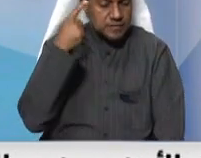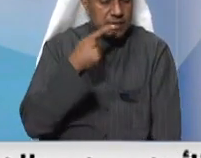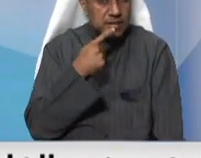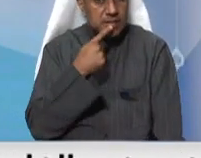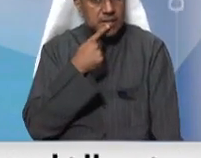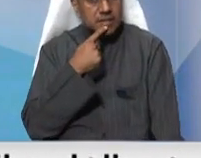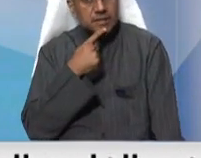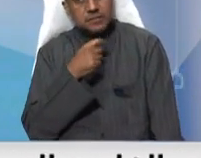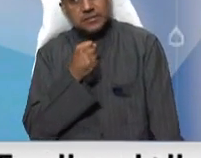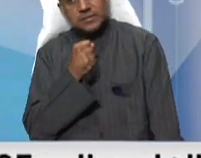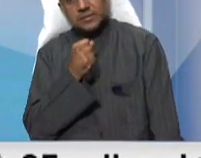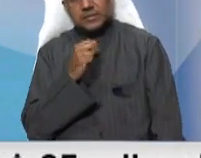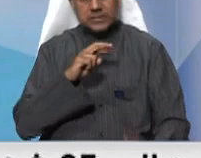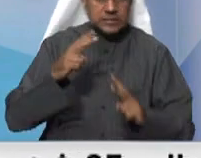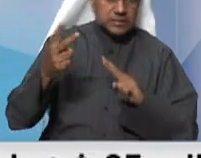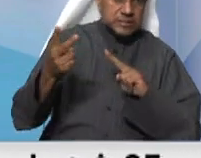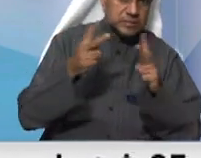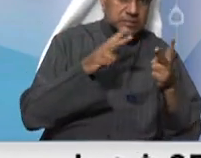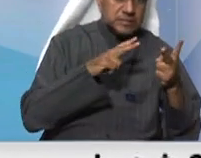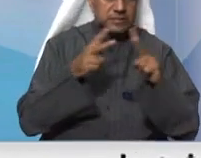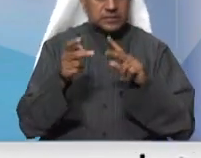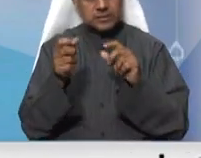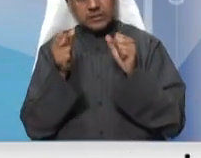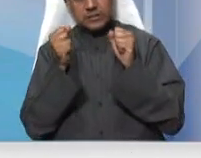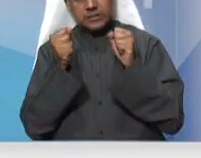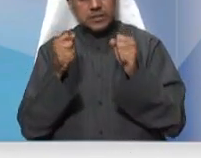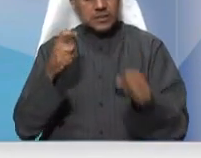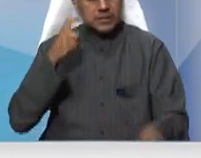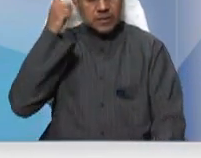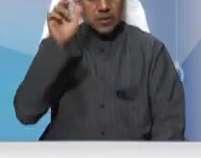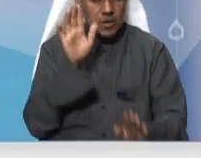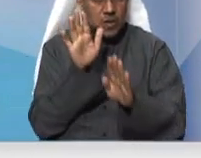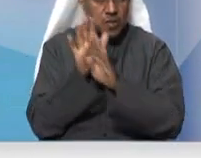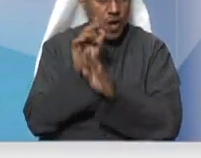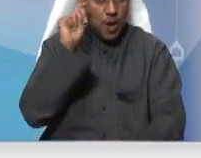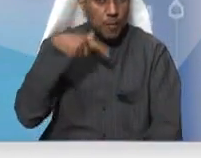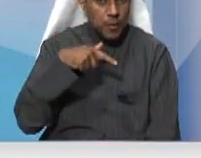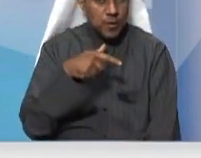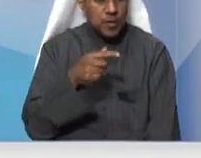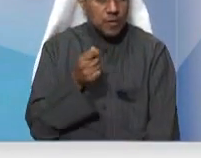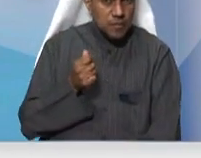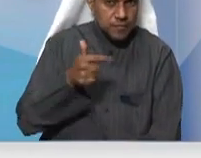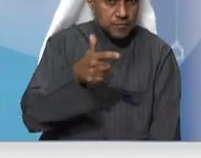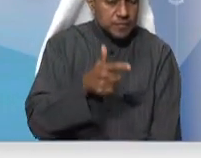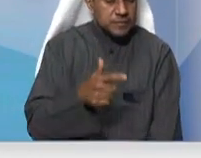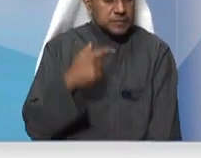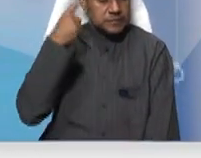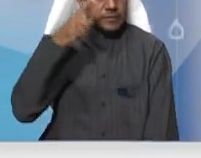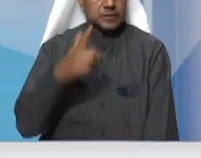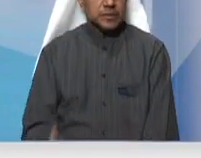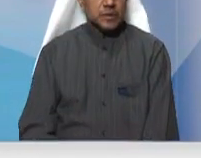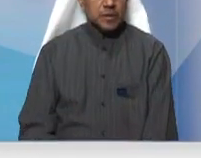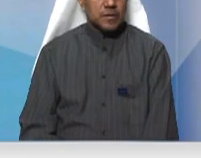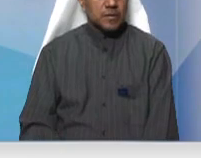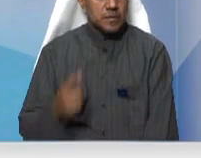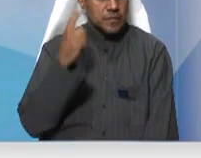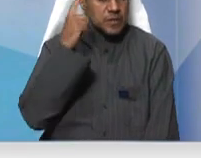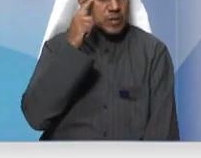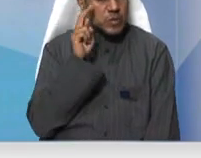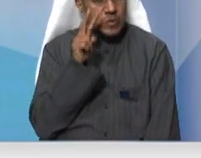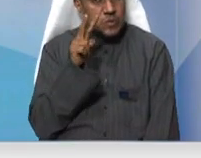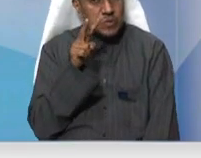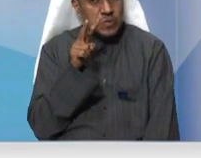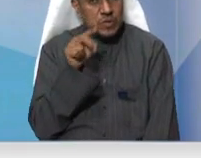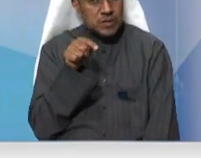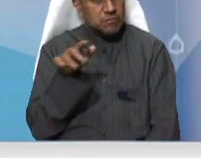الناتو التردد في مواصلة دعم أوكرانيا ماليا، ولكنه أبدى ارتياحه أنه رغم